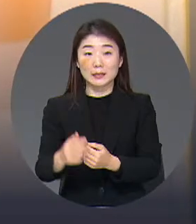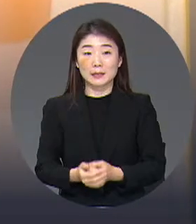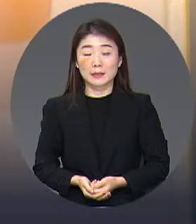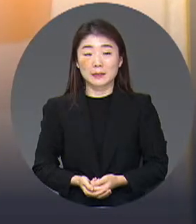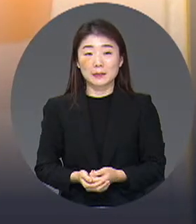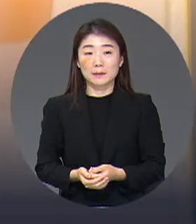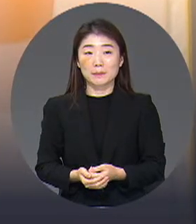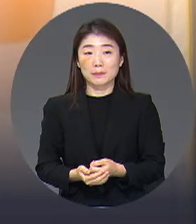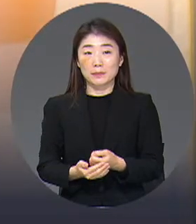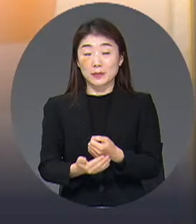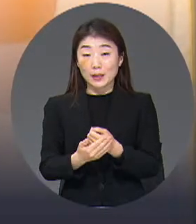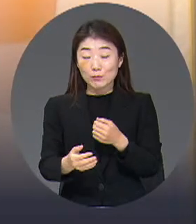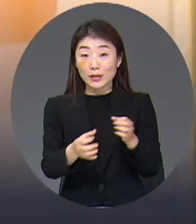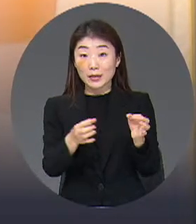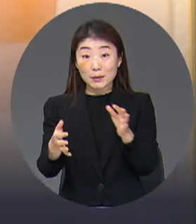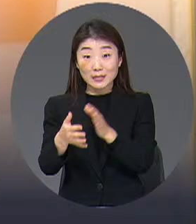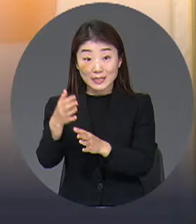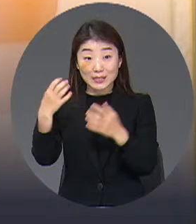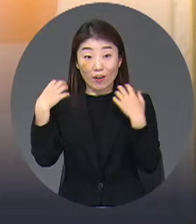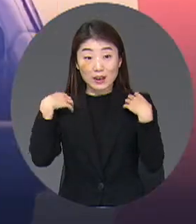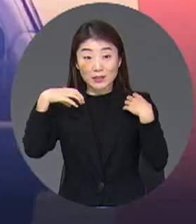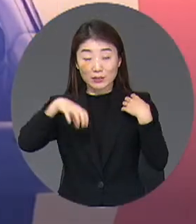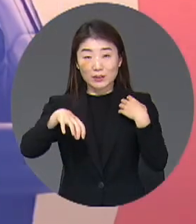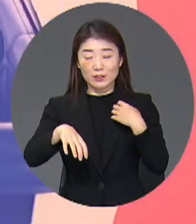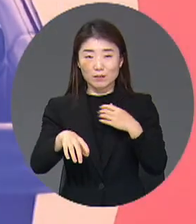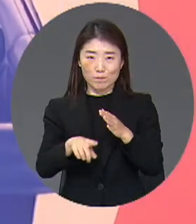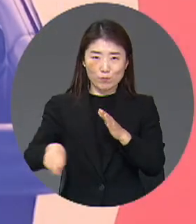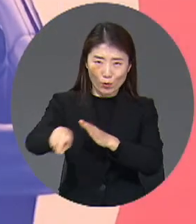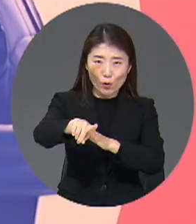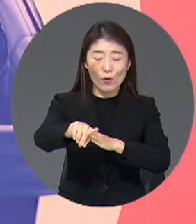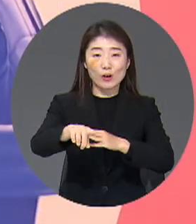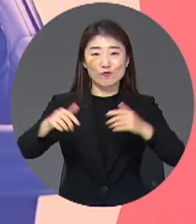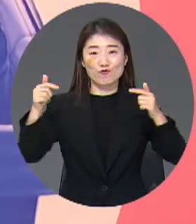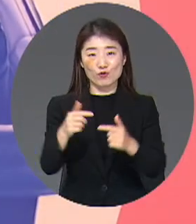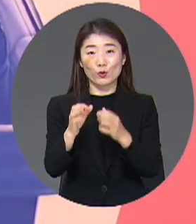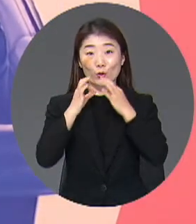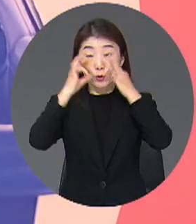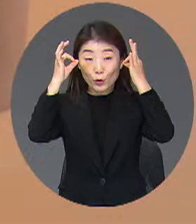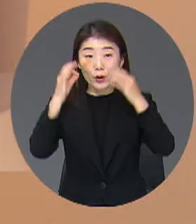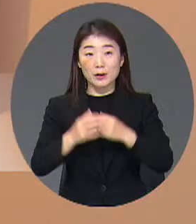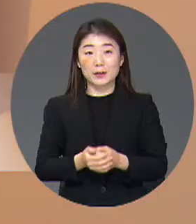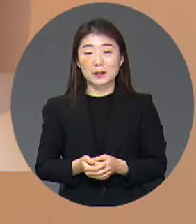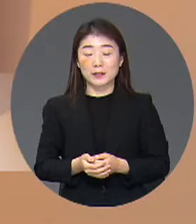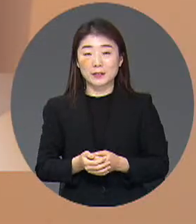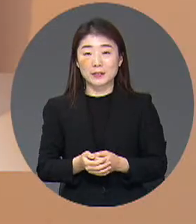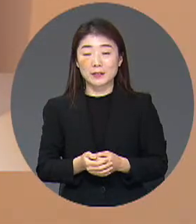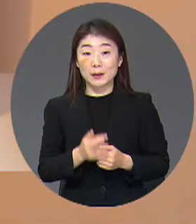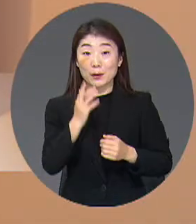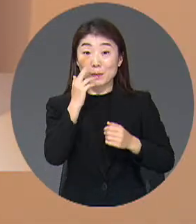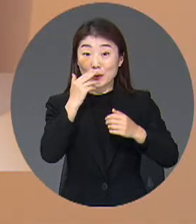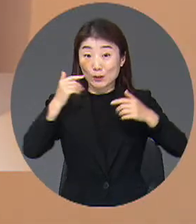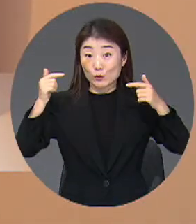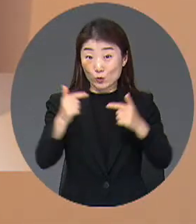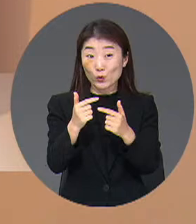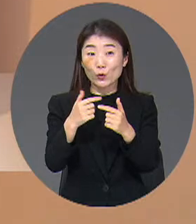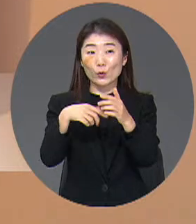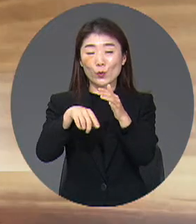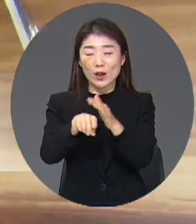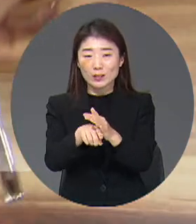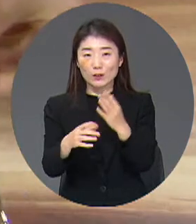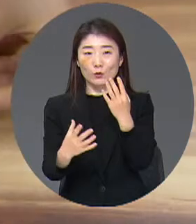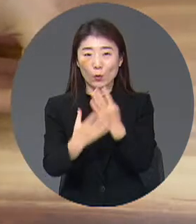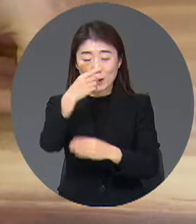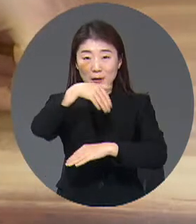그래서 우리 김해 씨에서는 선제적으로 김해 씨는 이 같은 내용을 담은 탈플라스틱 종합대책을